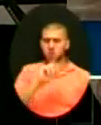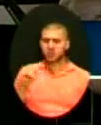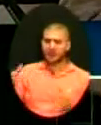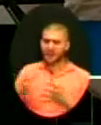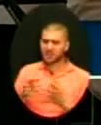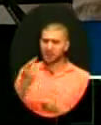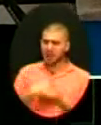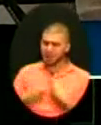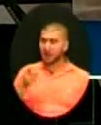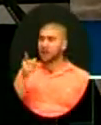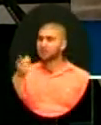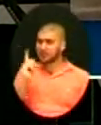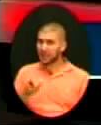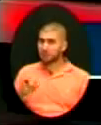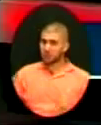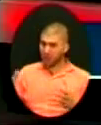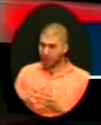החברתיים-כלכליים.